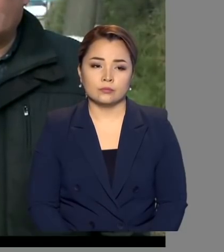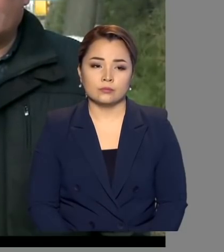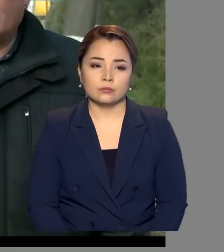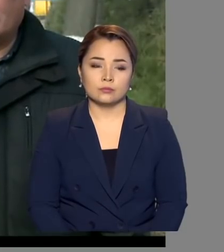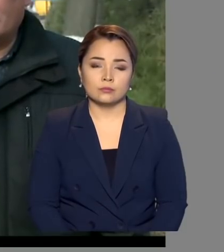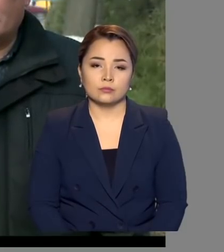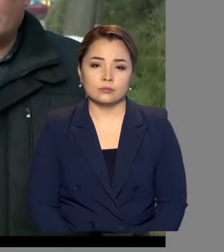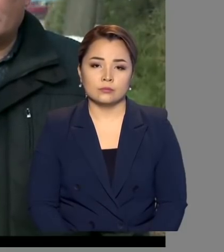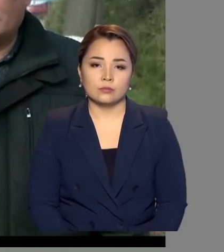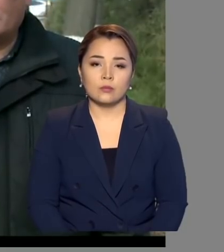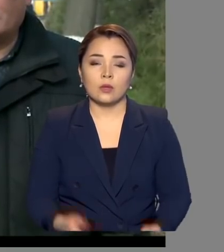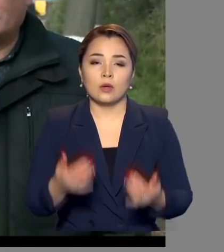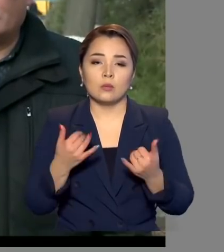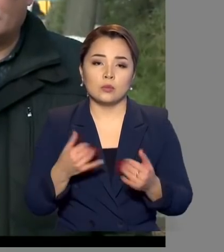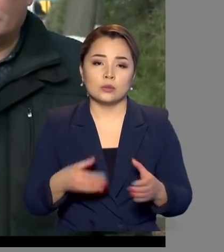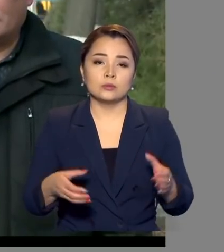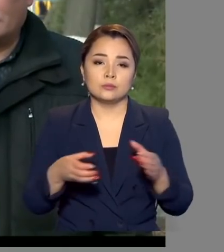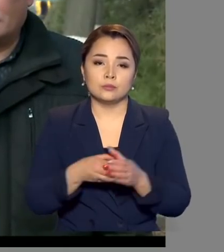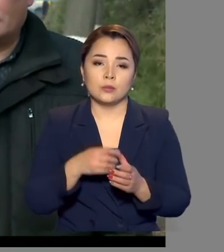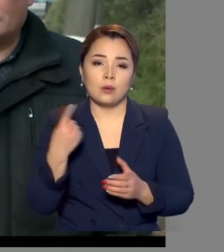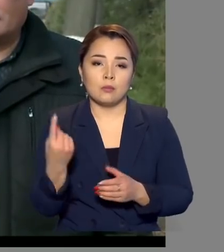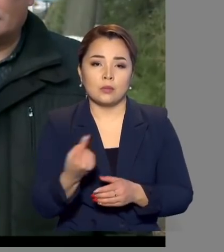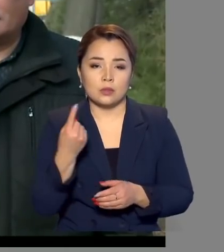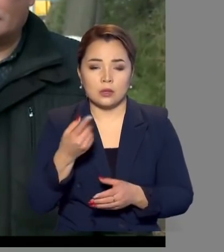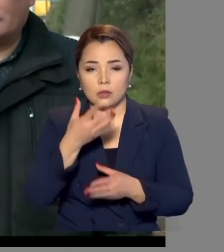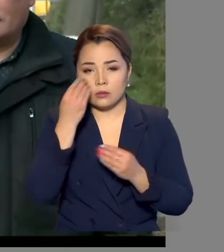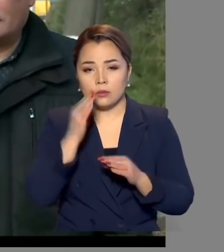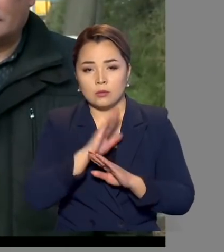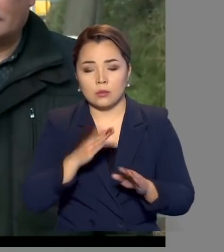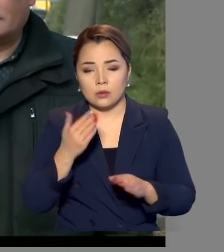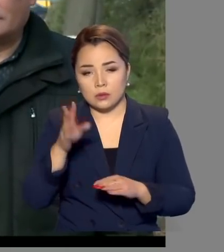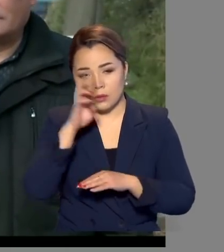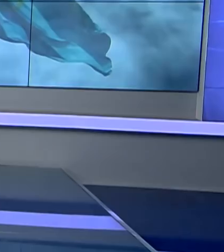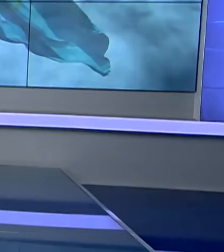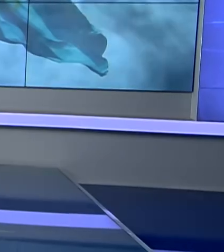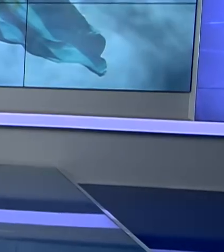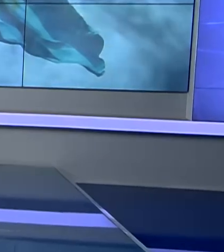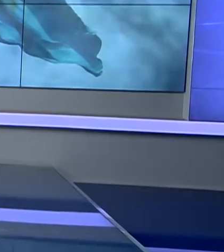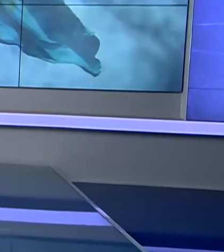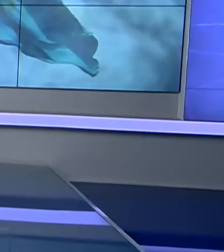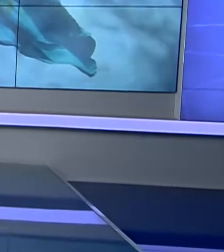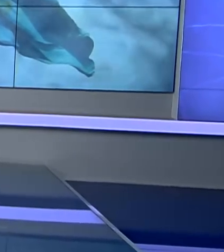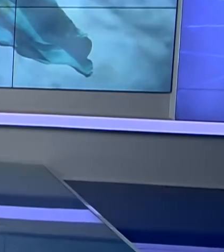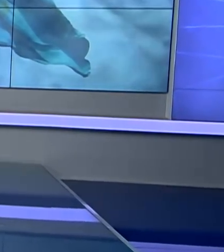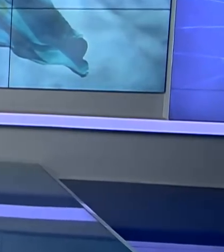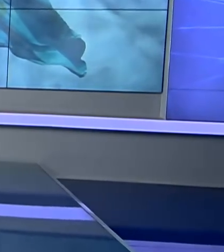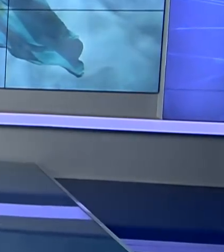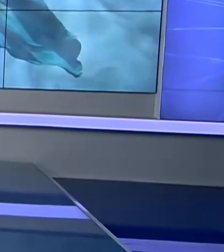Рахмет, Ғани. Күшіміз бірлікте екенін ұмытпайық. Еліміз аман, жұртымыз тыныш болсын.